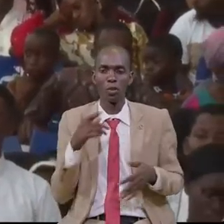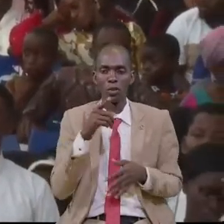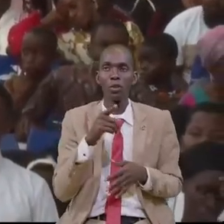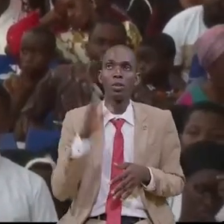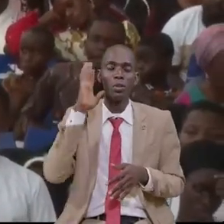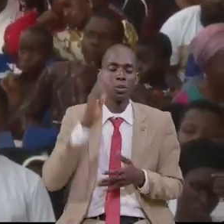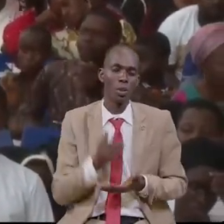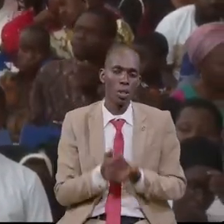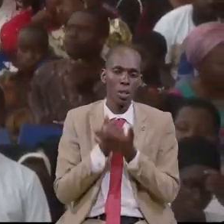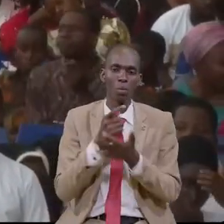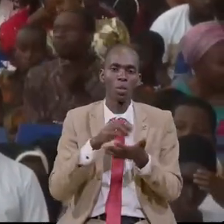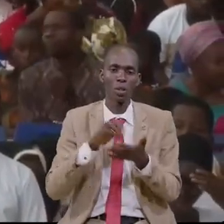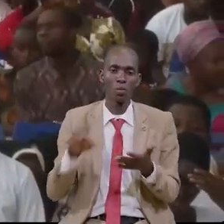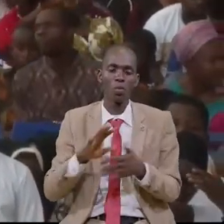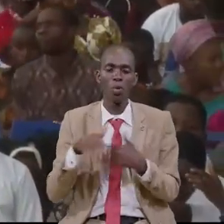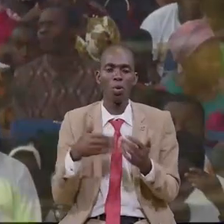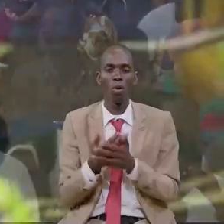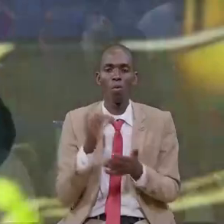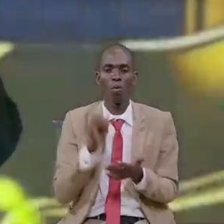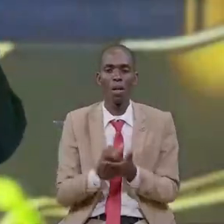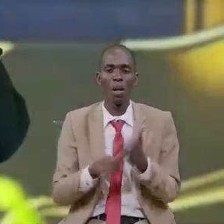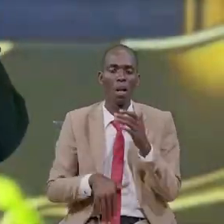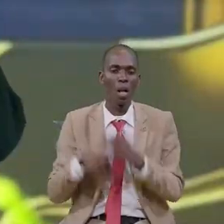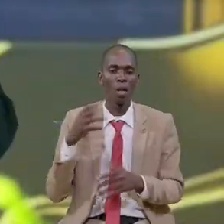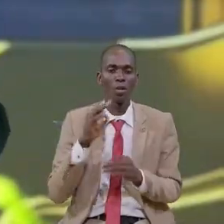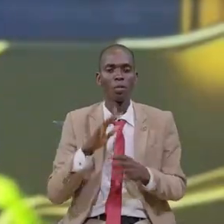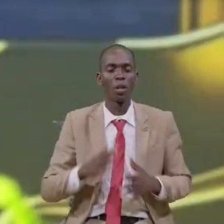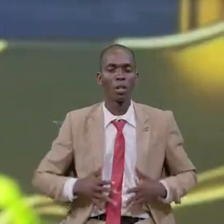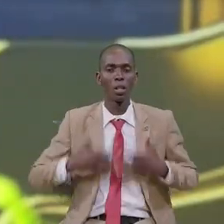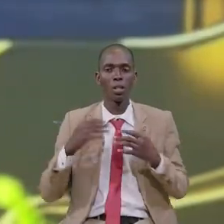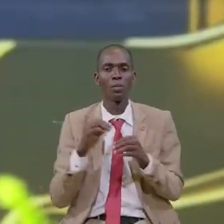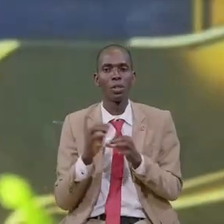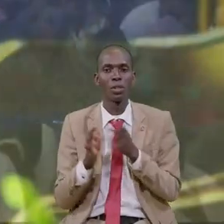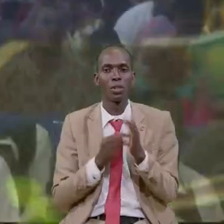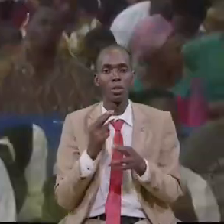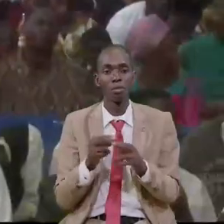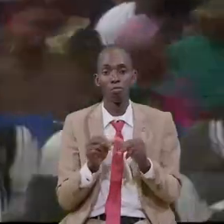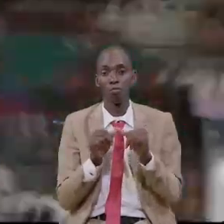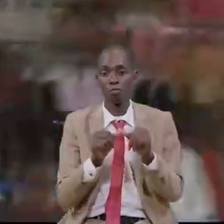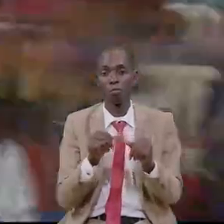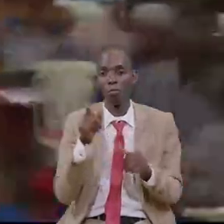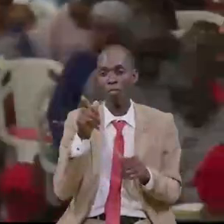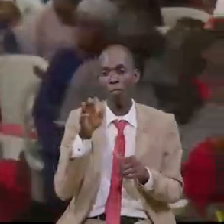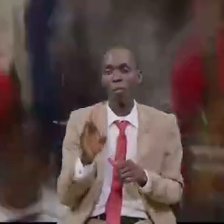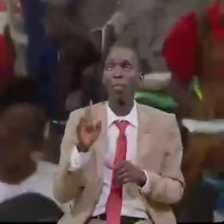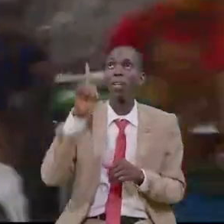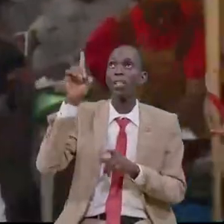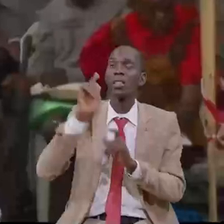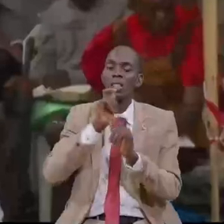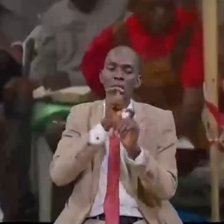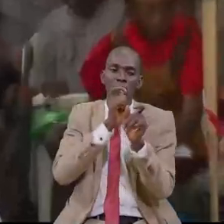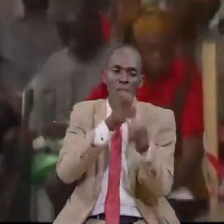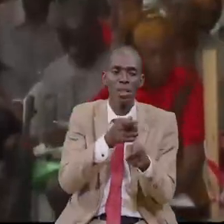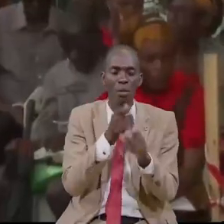de ta vie. Verset 29. Verset 29. Il donne de la force à celui qui est